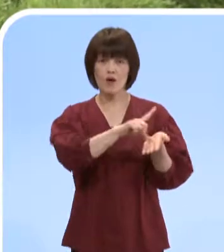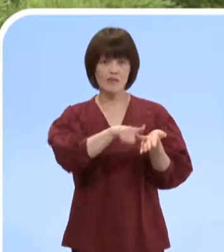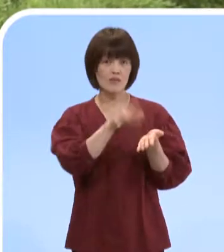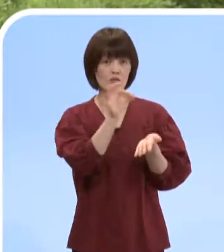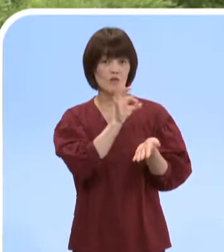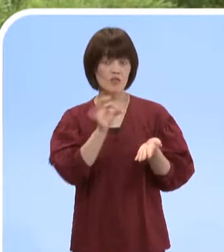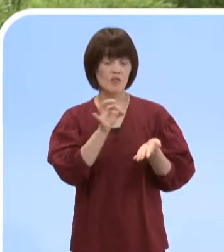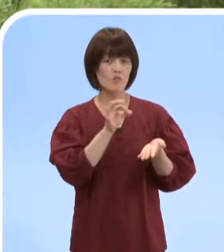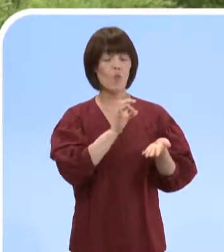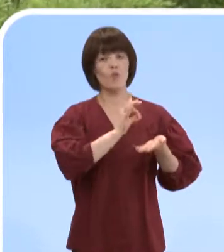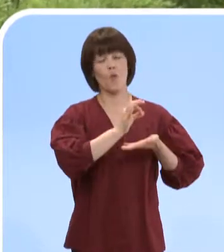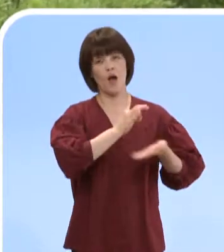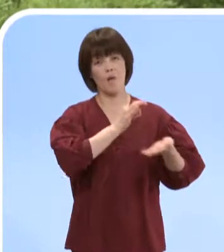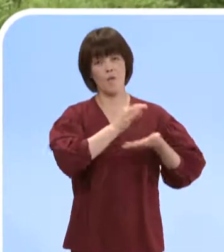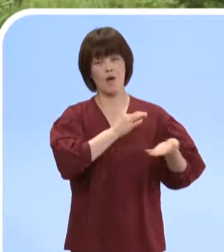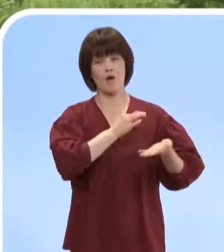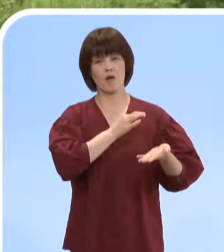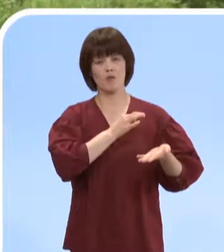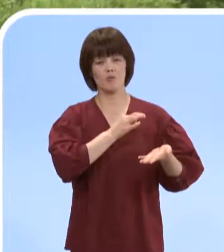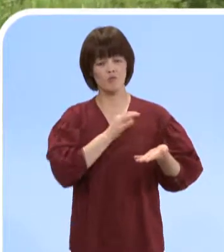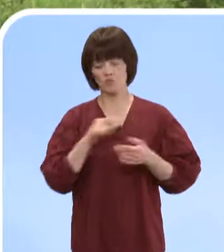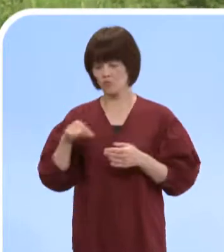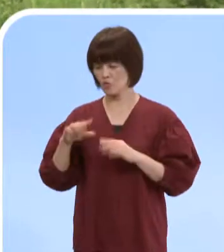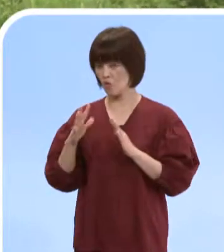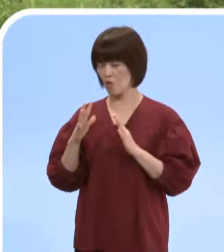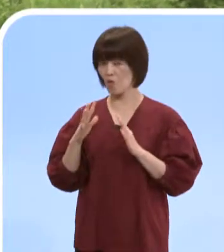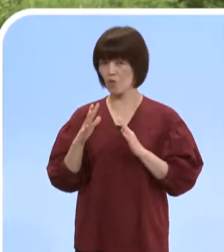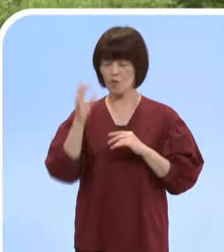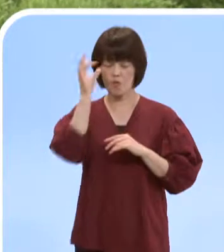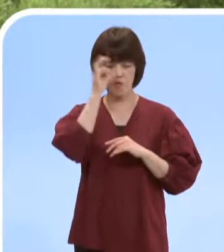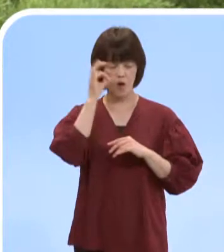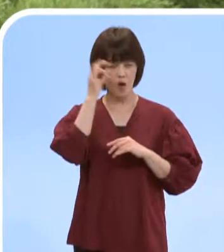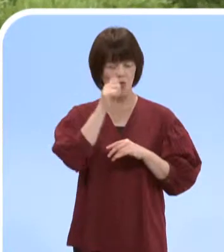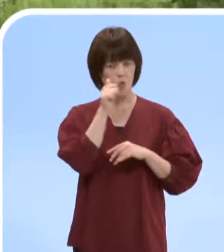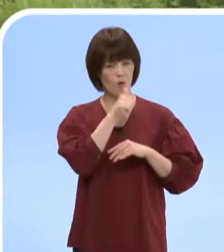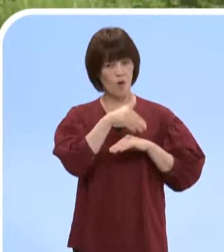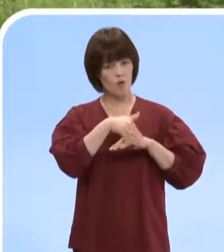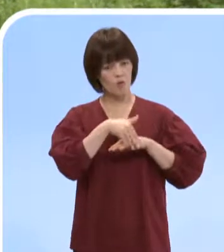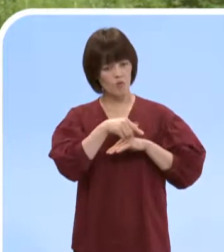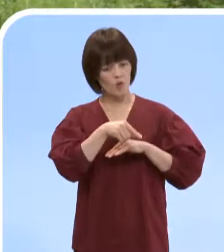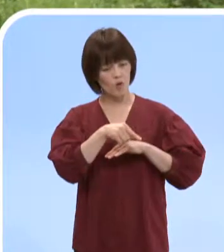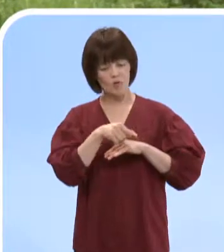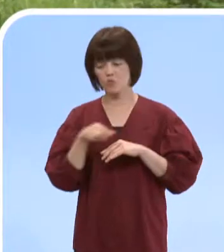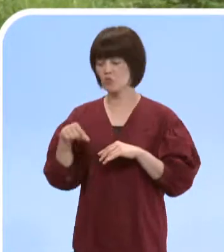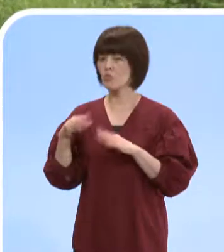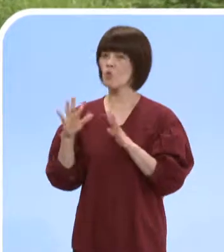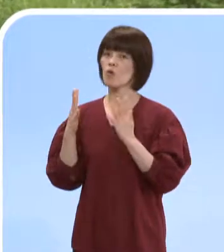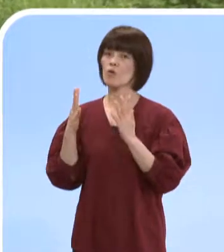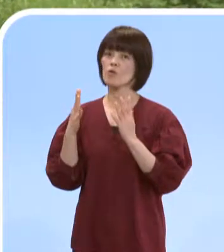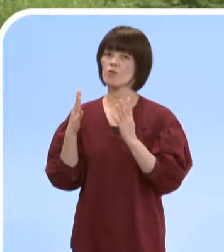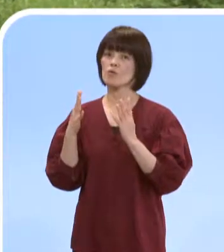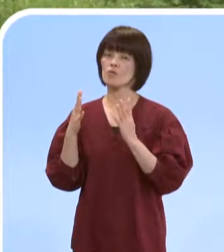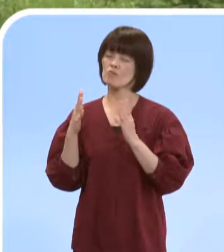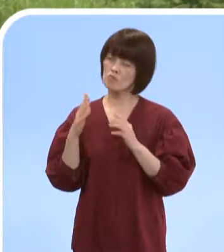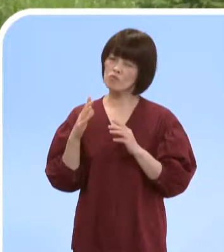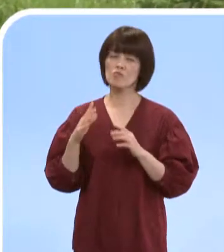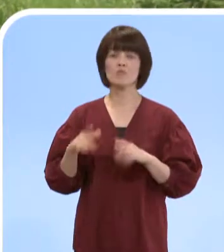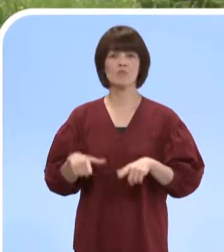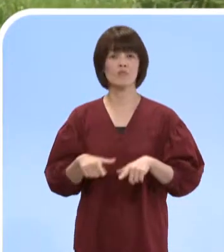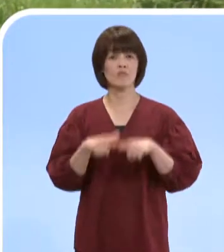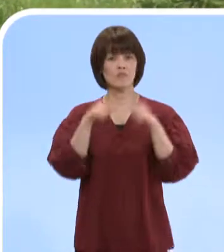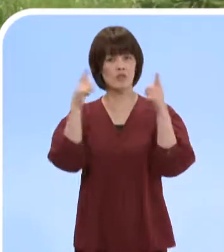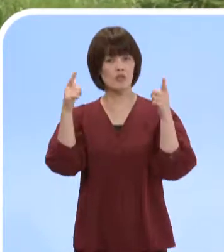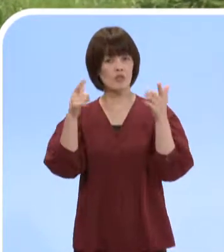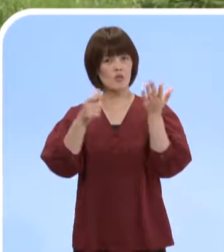いに地域の物産が売ってるわけじゃないですし、そして観光案内ブースがあるわけでもないですよね。じゃ